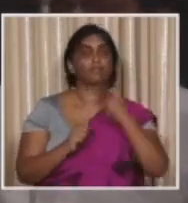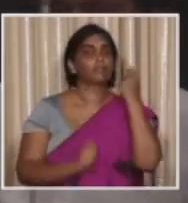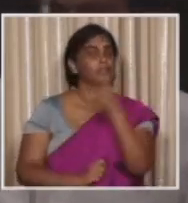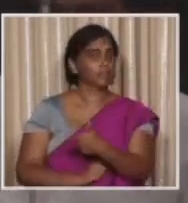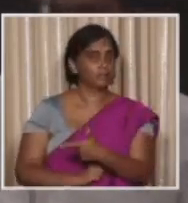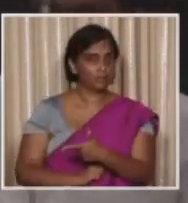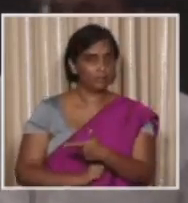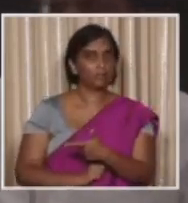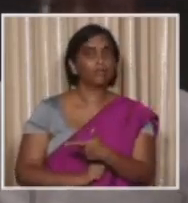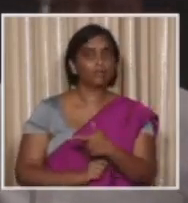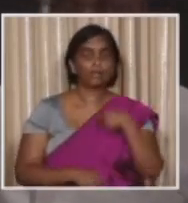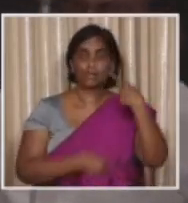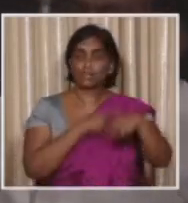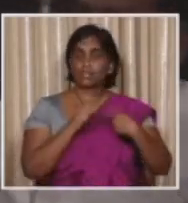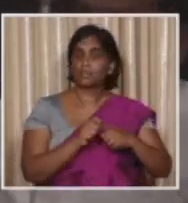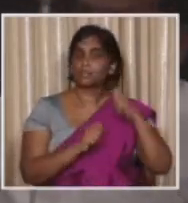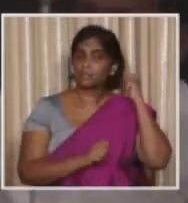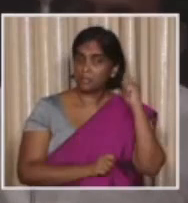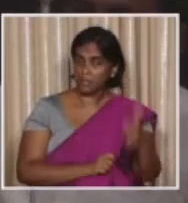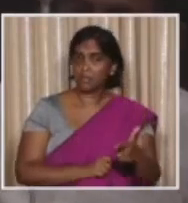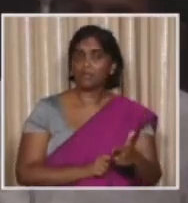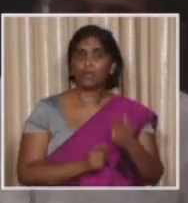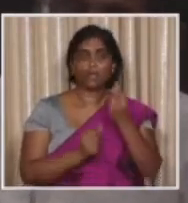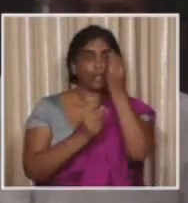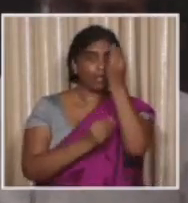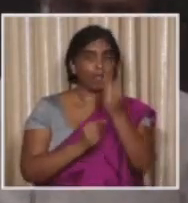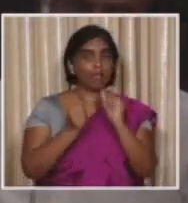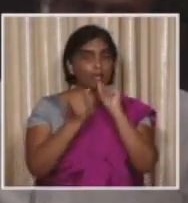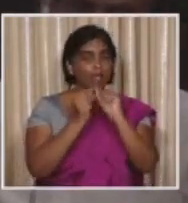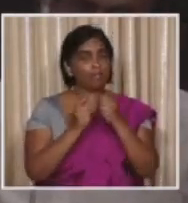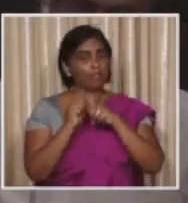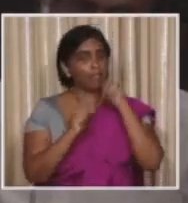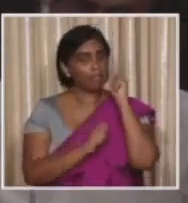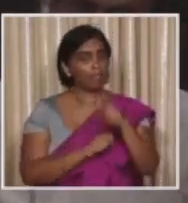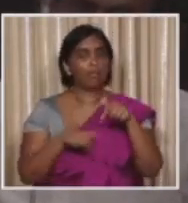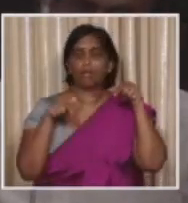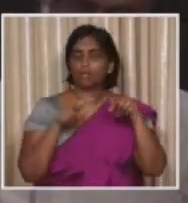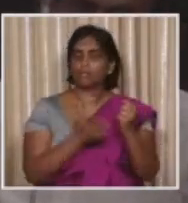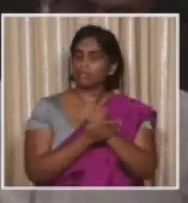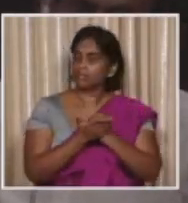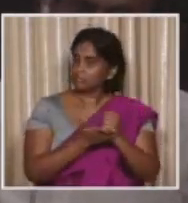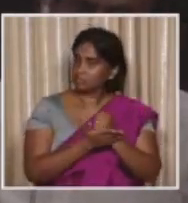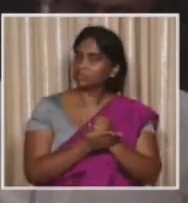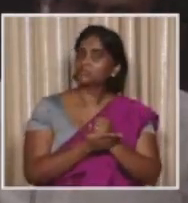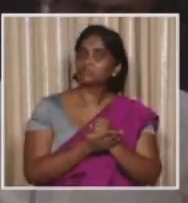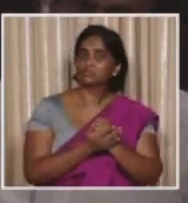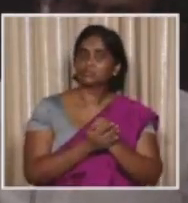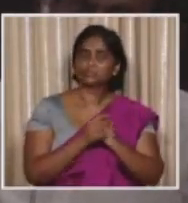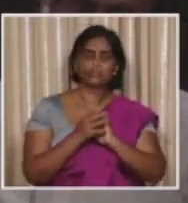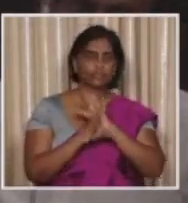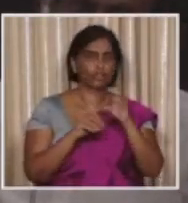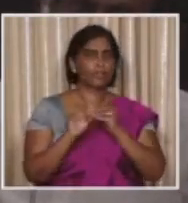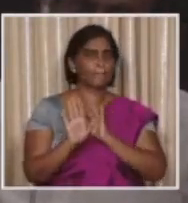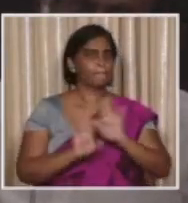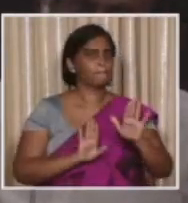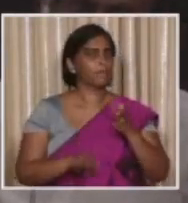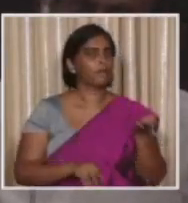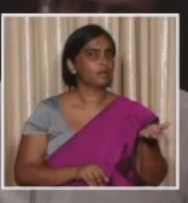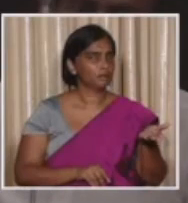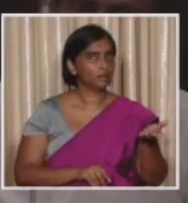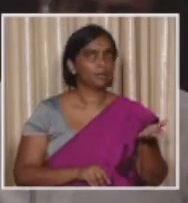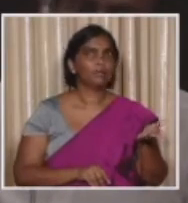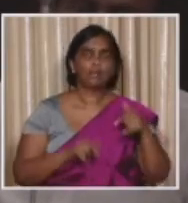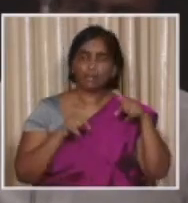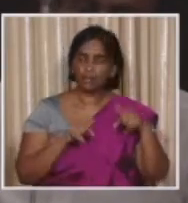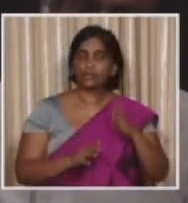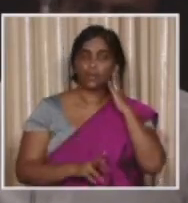ගෙවනවා. ජෙනරේටර් වලටත් ගෙවනවා. ඉටිපන්දම් වලටත් ගෙවනවා. අද මේ ඔක්කොම ටික එක පැත්තකින් කලමනා කරන වෙලා තියෙනවා.